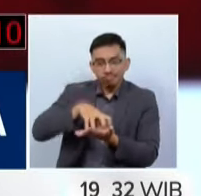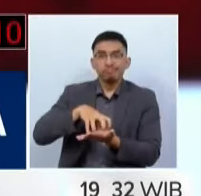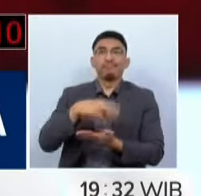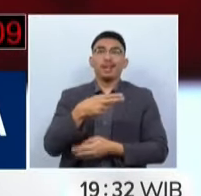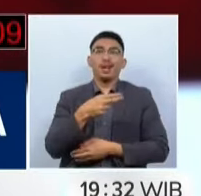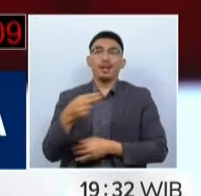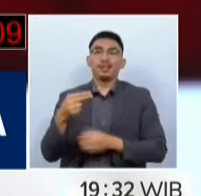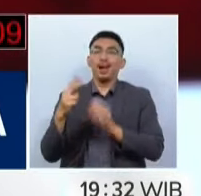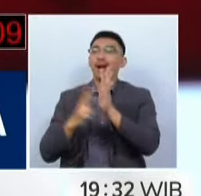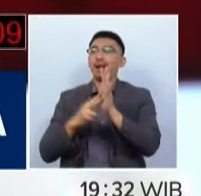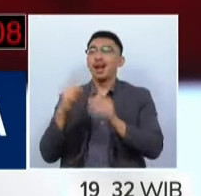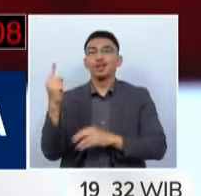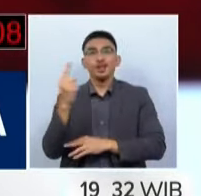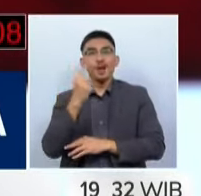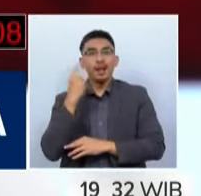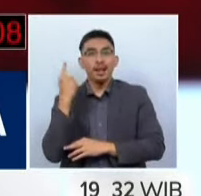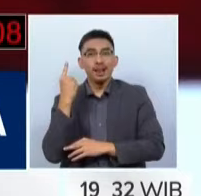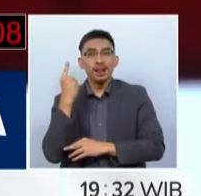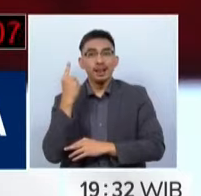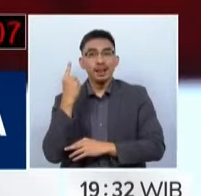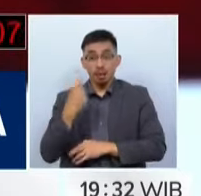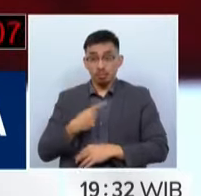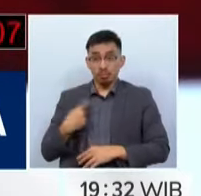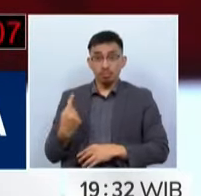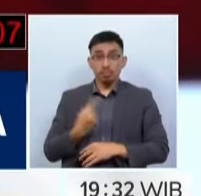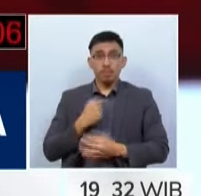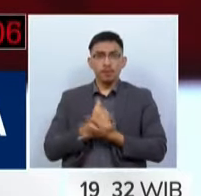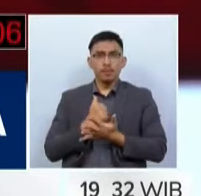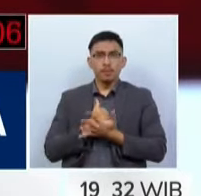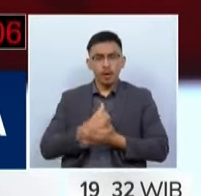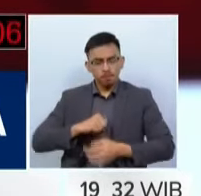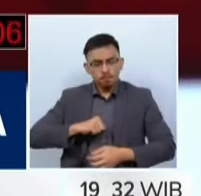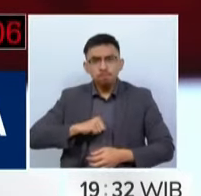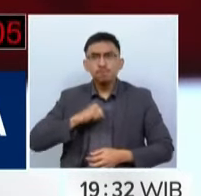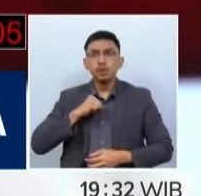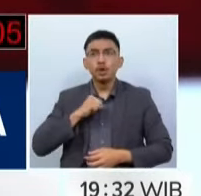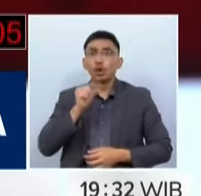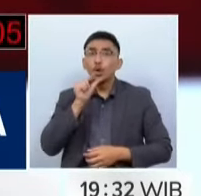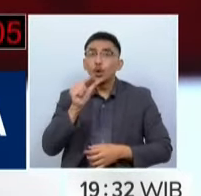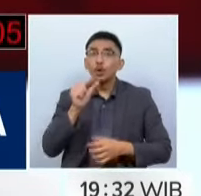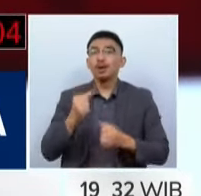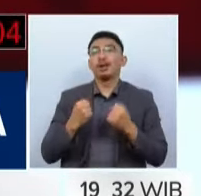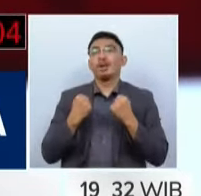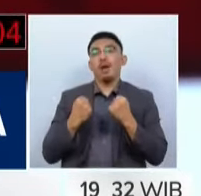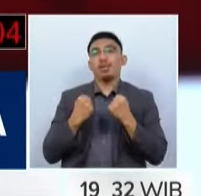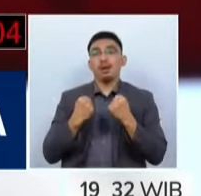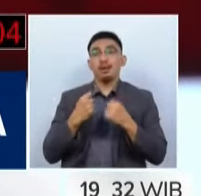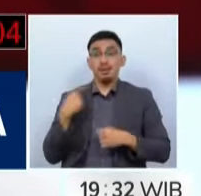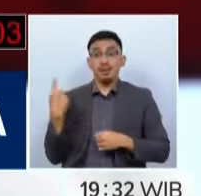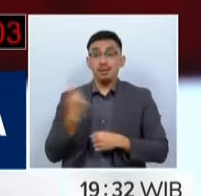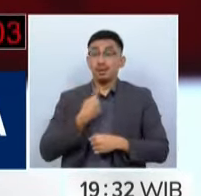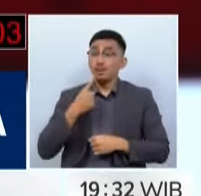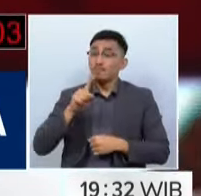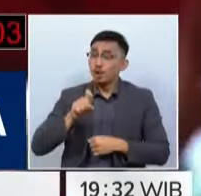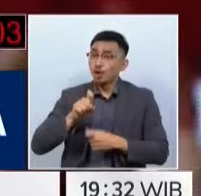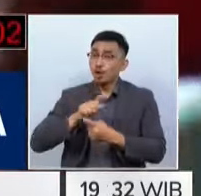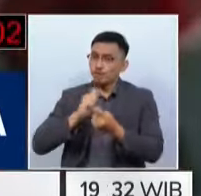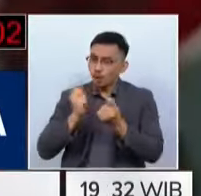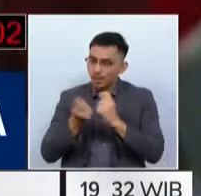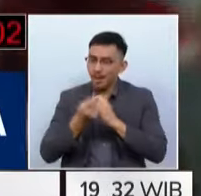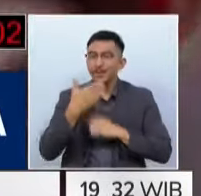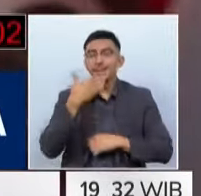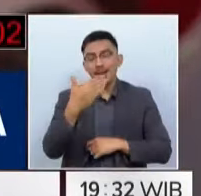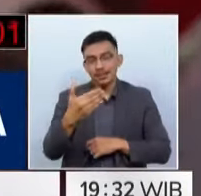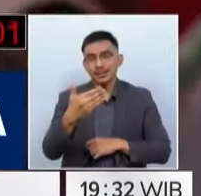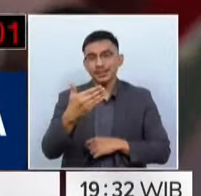kewibawaan kita adalah kewibawaan berdasarkan kekuatan untuk itu kita butuh perubahan Terima kasih alalamualaikum